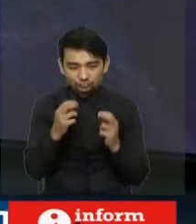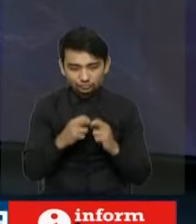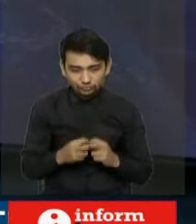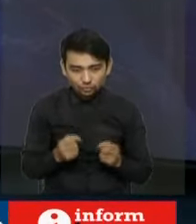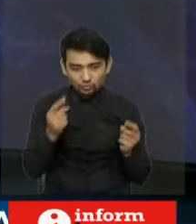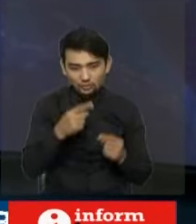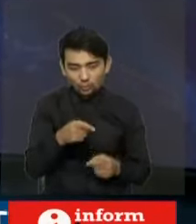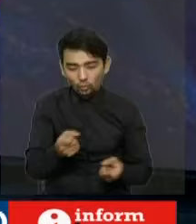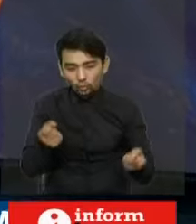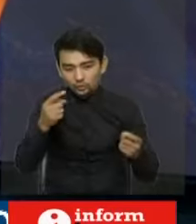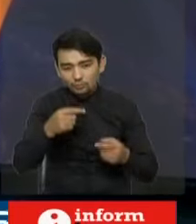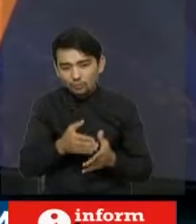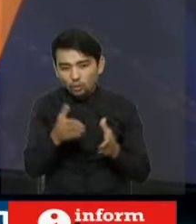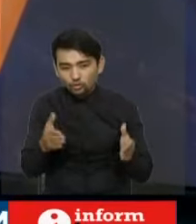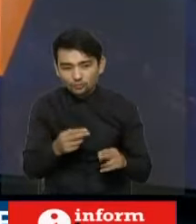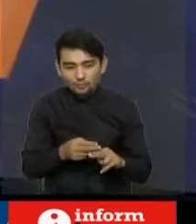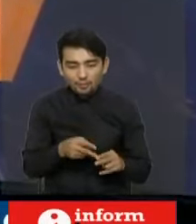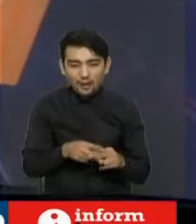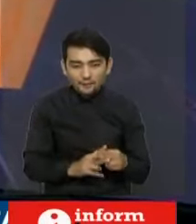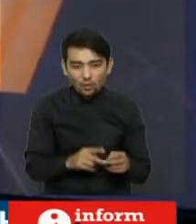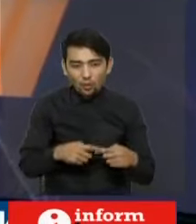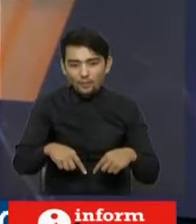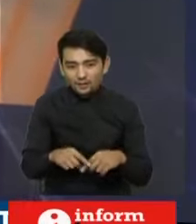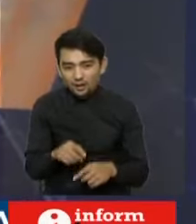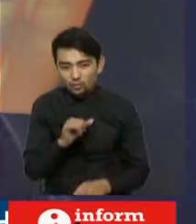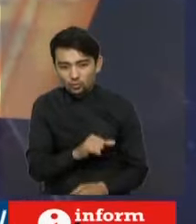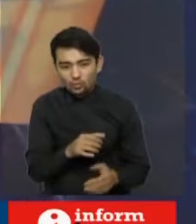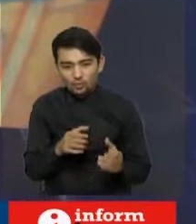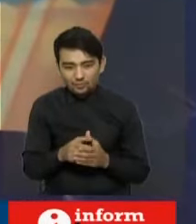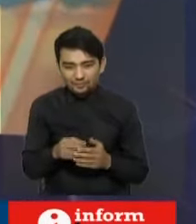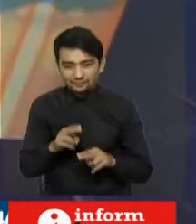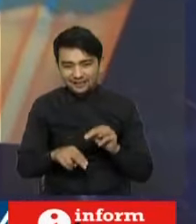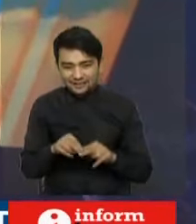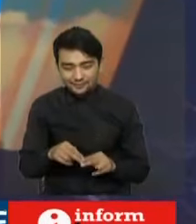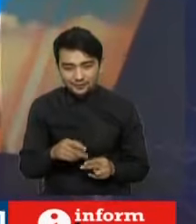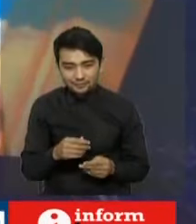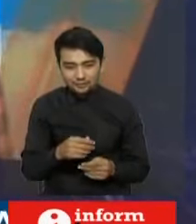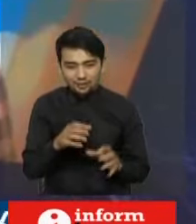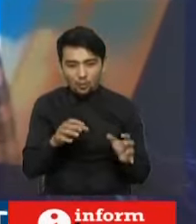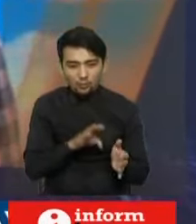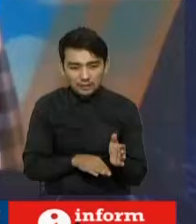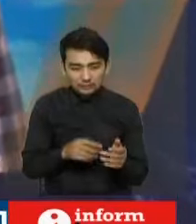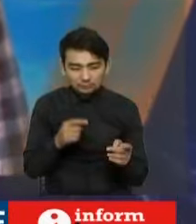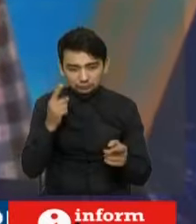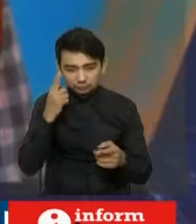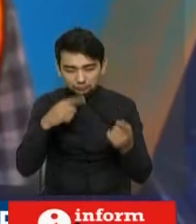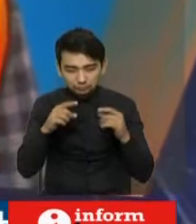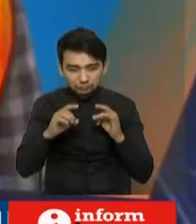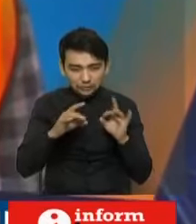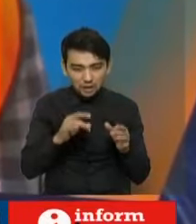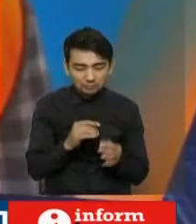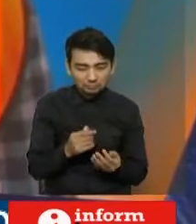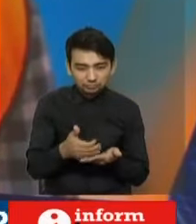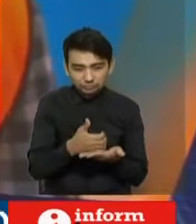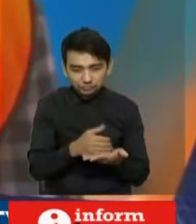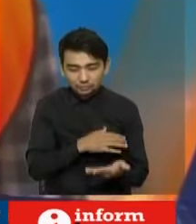половины объектов, которые возводят с привлечением денег дольщиков, ведутся через незаконные схемы. Как не обмануться и минимизировать